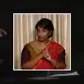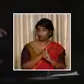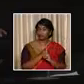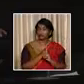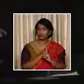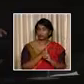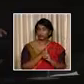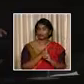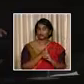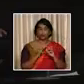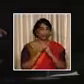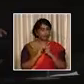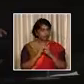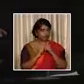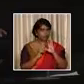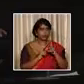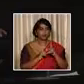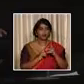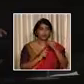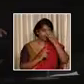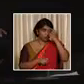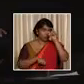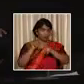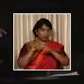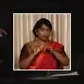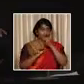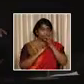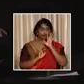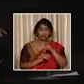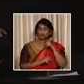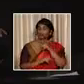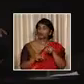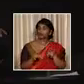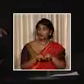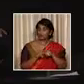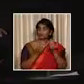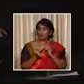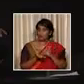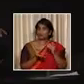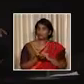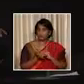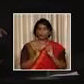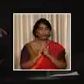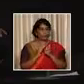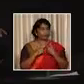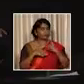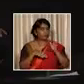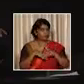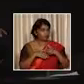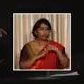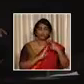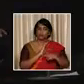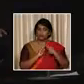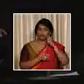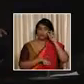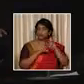உள்ளன எனவே போரினால் பாதிக்கப்பட்ட மற்றும் தொடர்ந்து பல்வேறு நெருக்கடிகளுக்கு முகம் கொடுத்து வரும் இலங்கையர்களின் உரிமைகளை